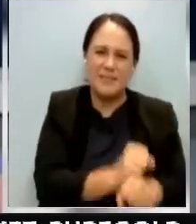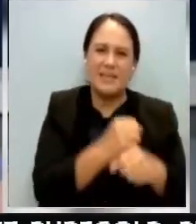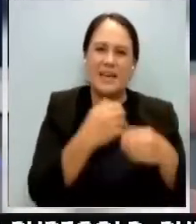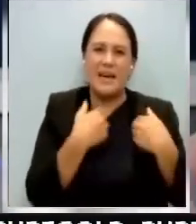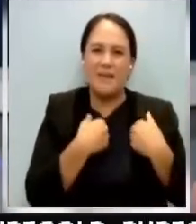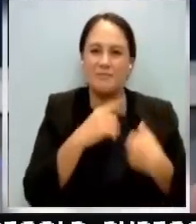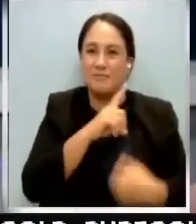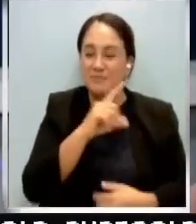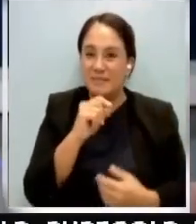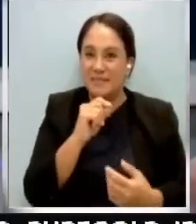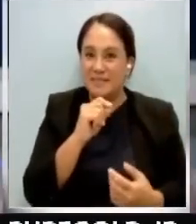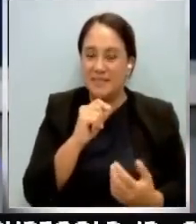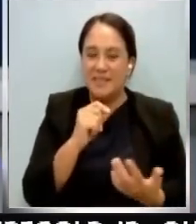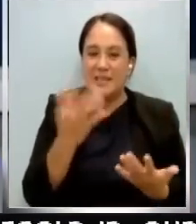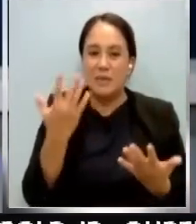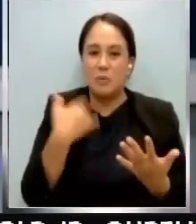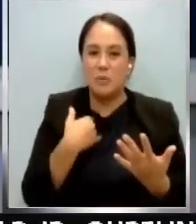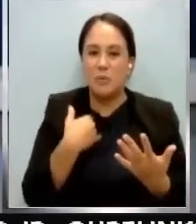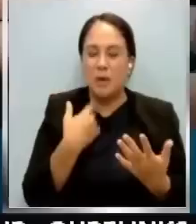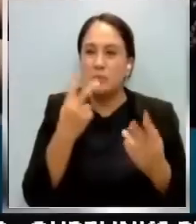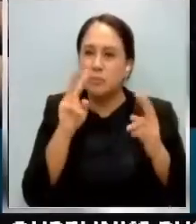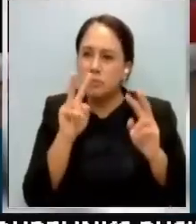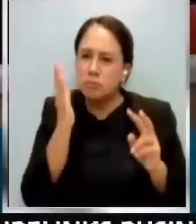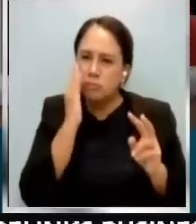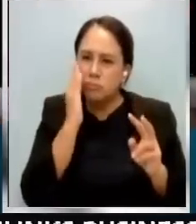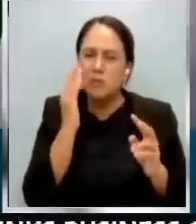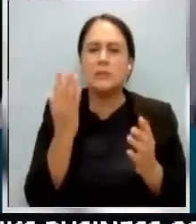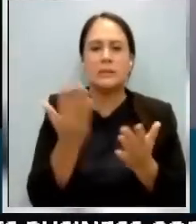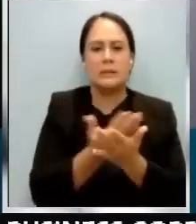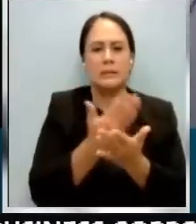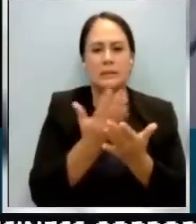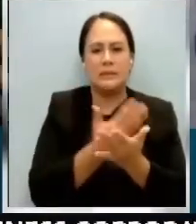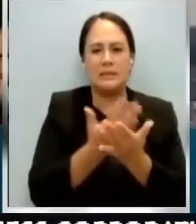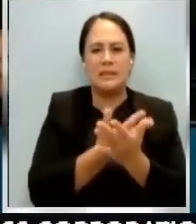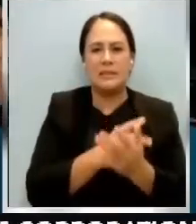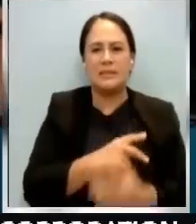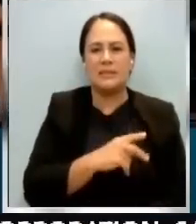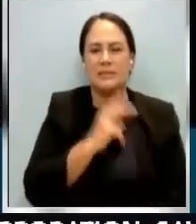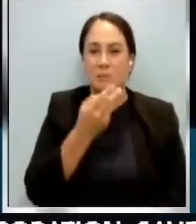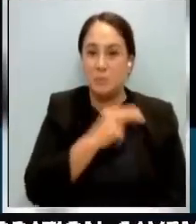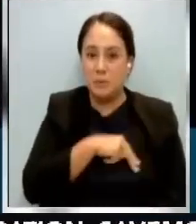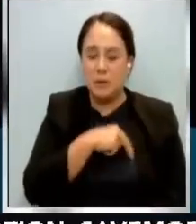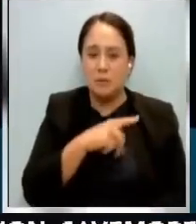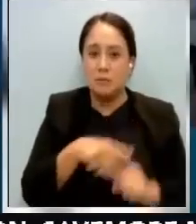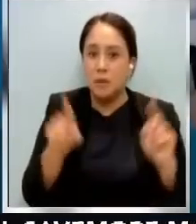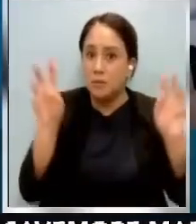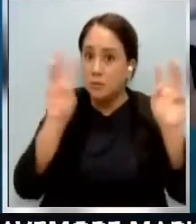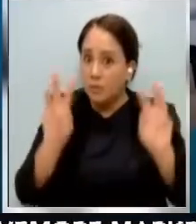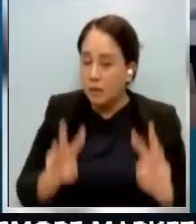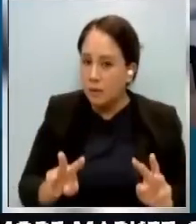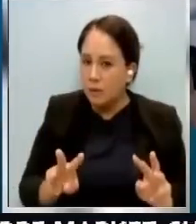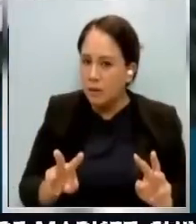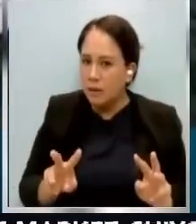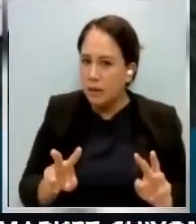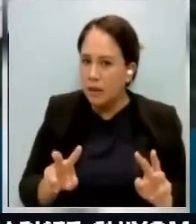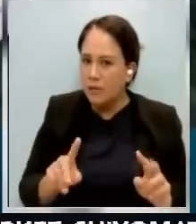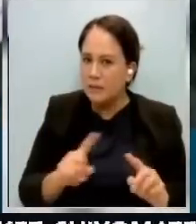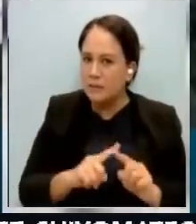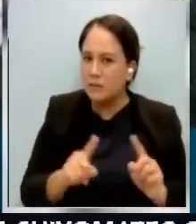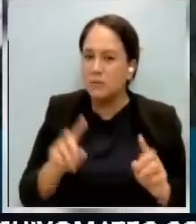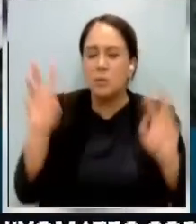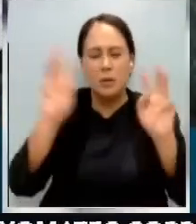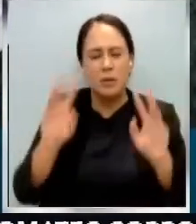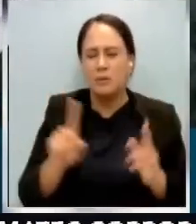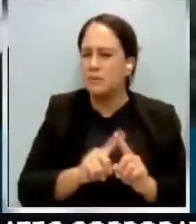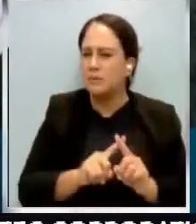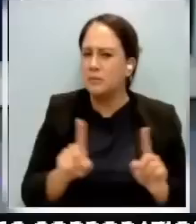naman natin yung pinapanood natin. So madali na para sa atin, parang second nature. Pagdating dito, we're talking about nature and the weather. So parang sobrang bago